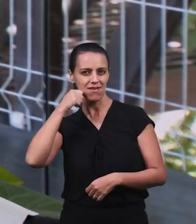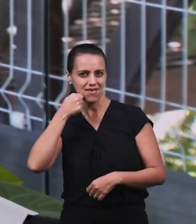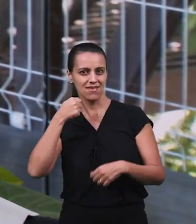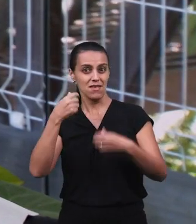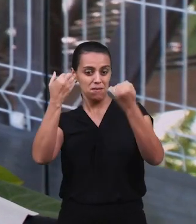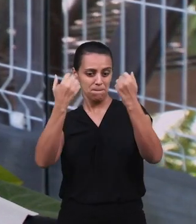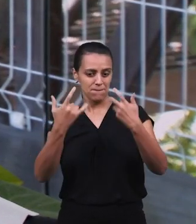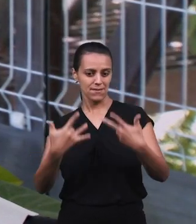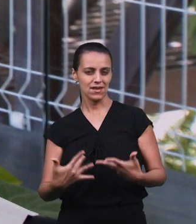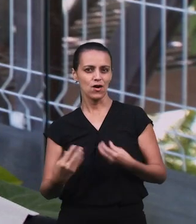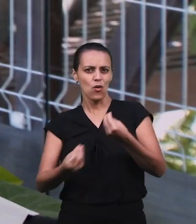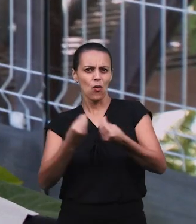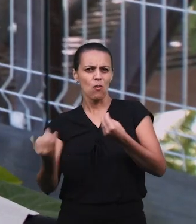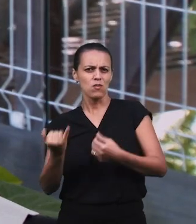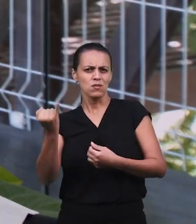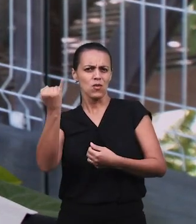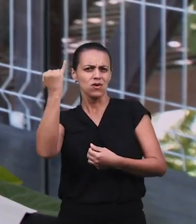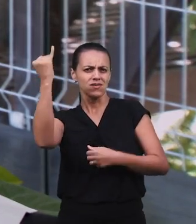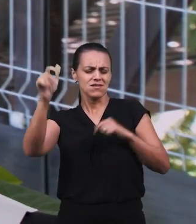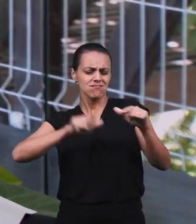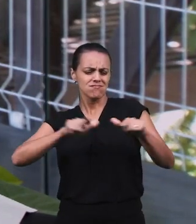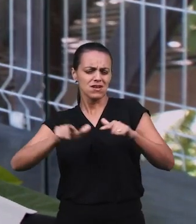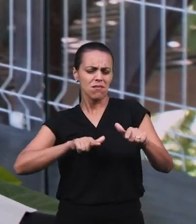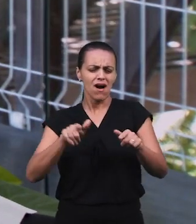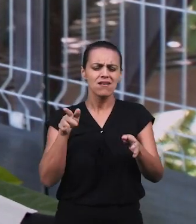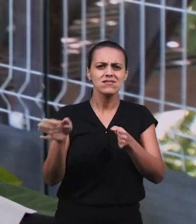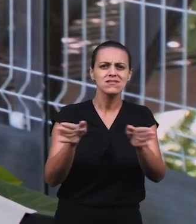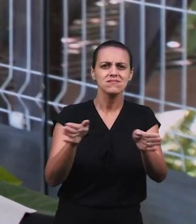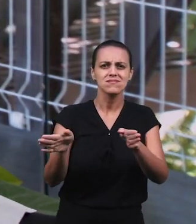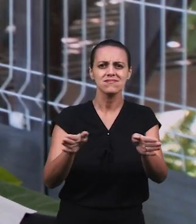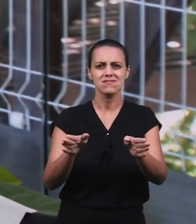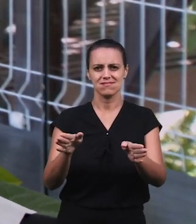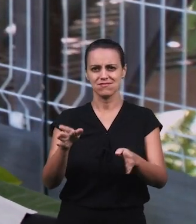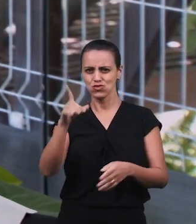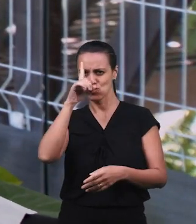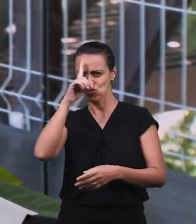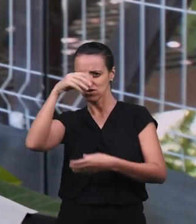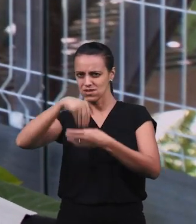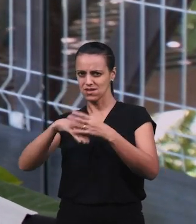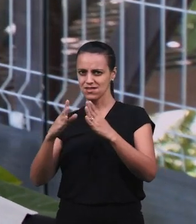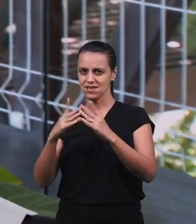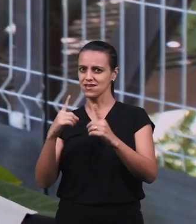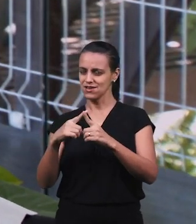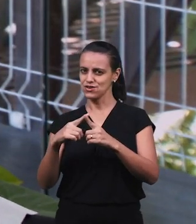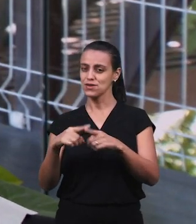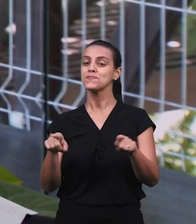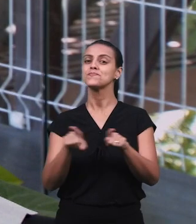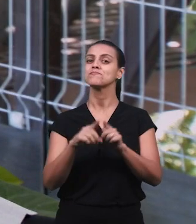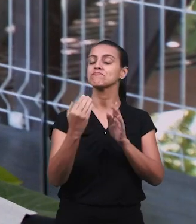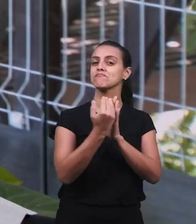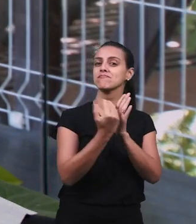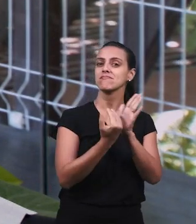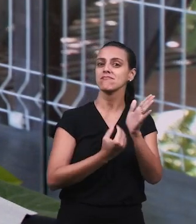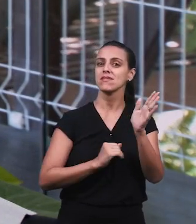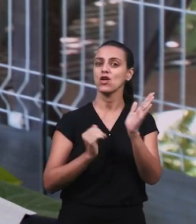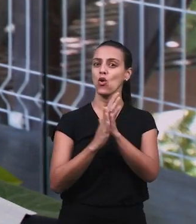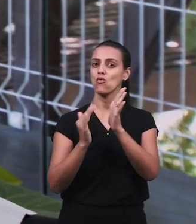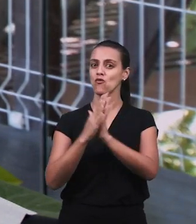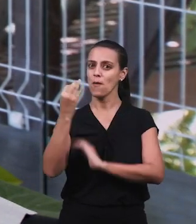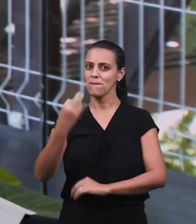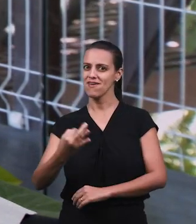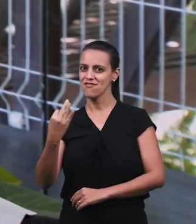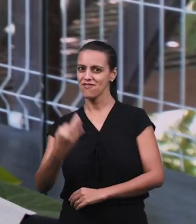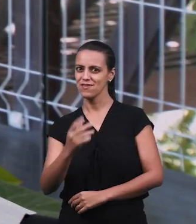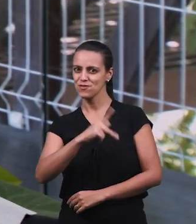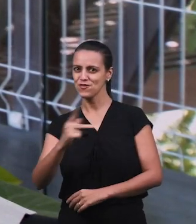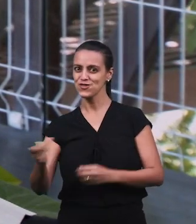travail d'accessibilité dans le jour au jour de l'Église. Dans le tableau Parfaite Louange, la professeure Janaína Uzumaki, qui revient,